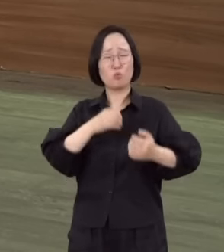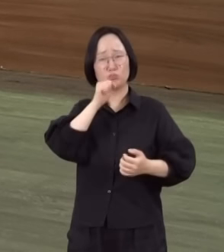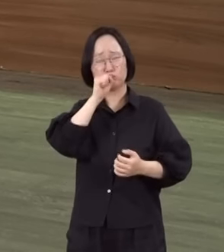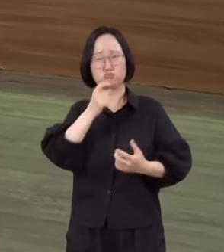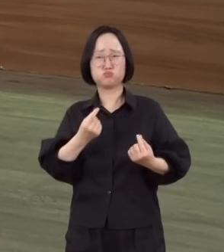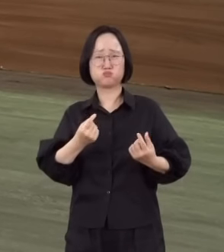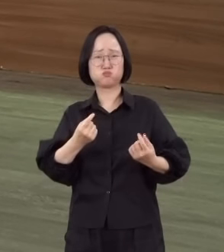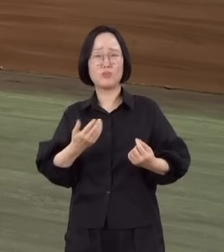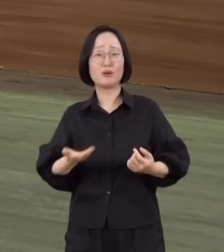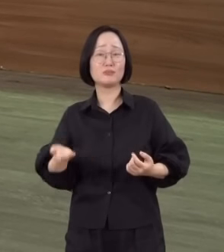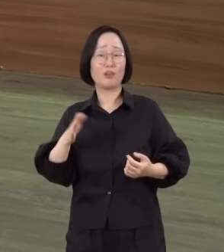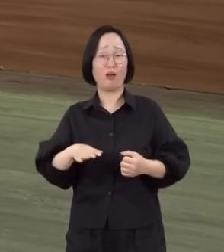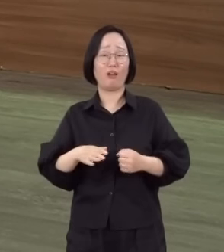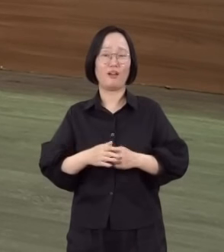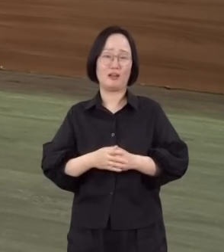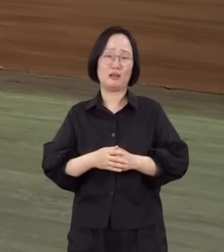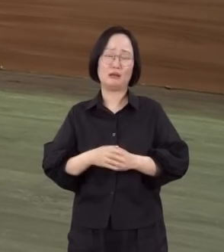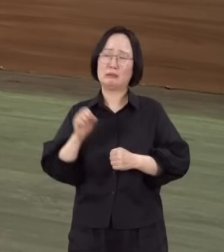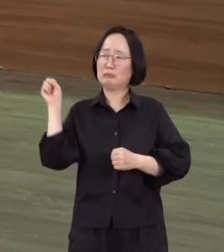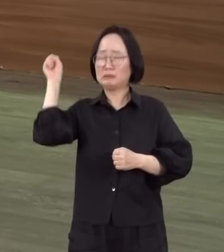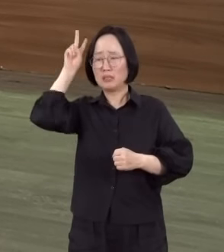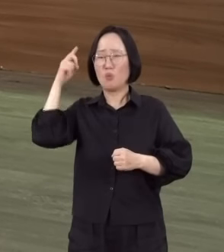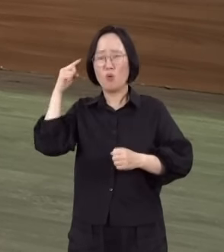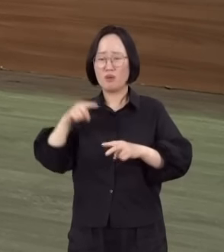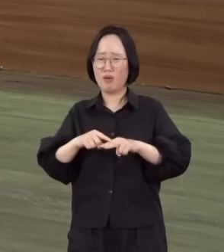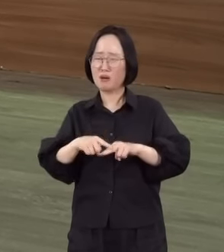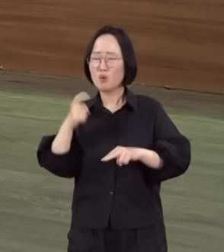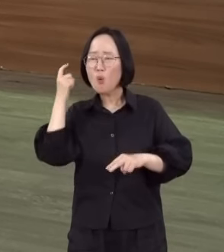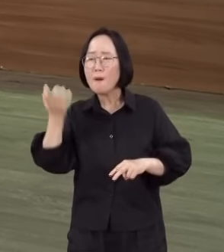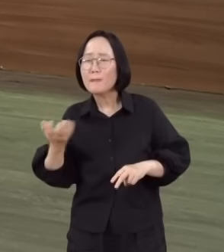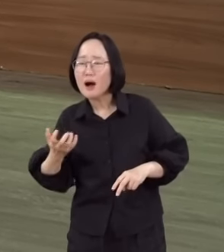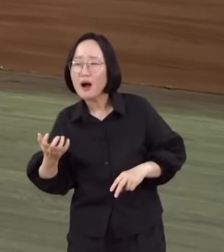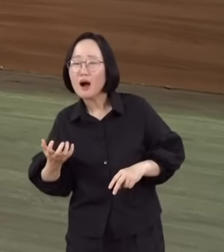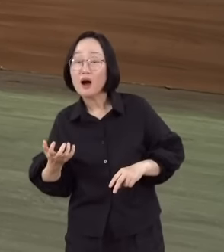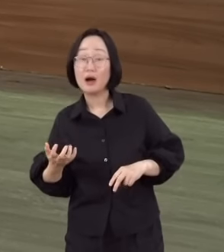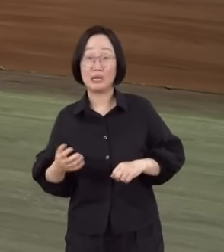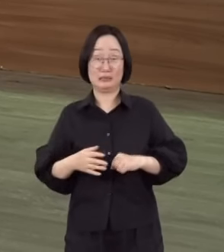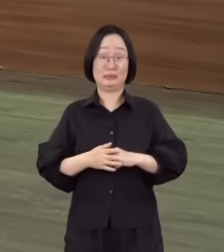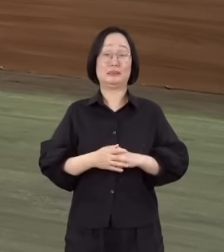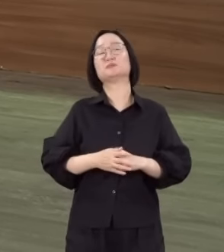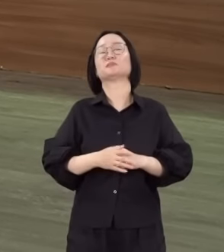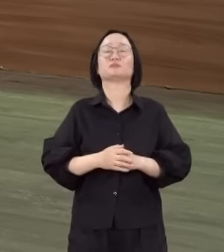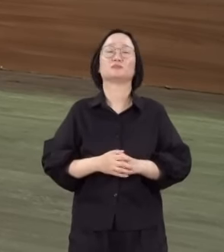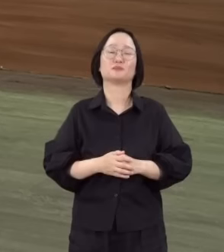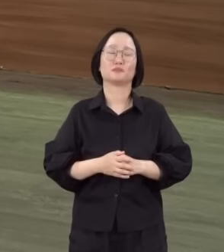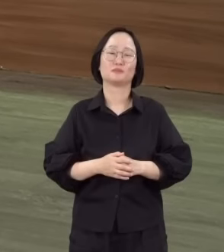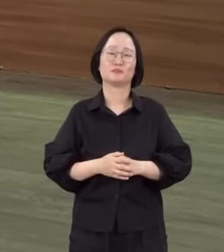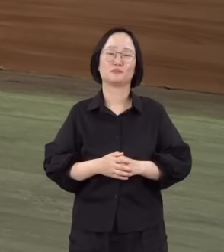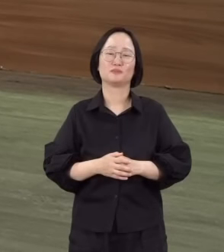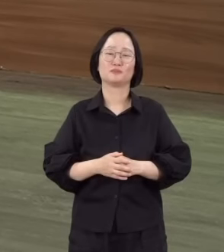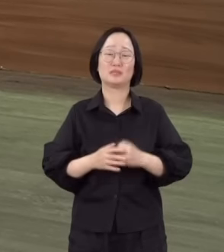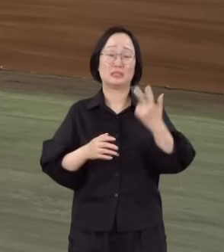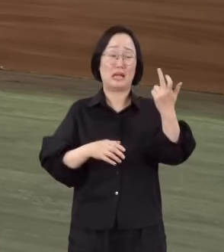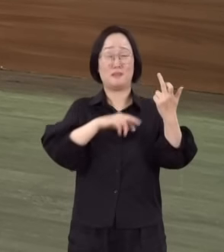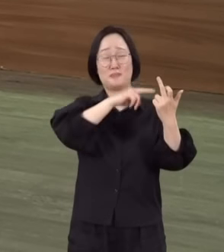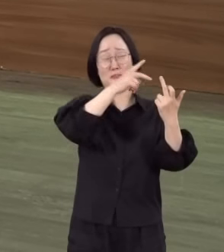몸뚱아리가 왜 이러냐 타리가 왜 이러냐 하고 내려왔는데